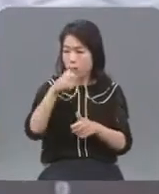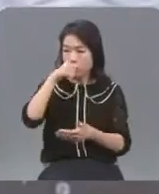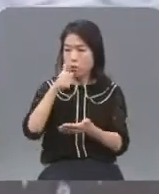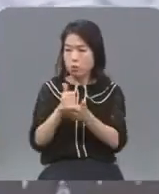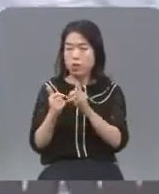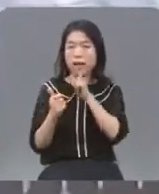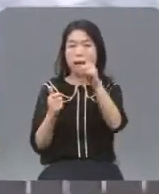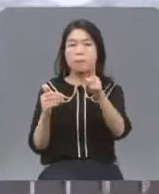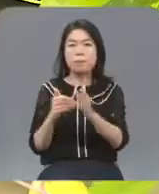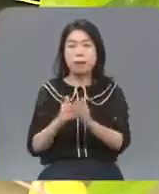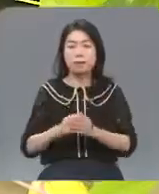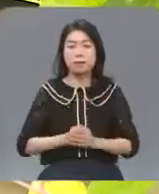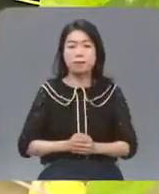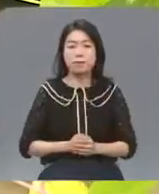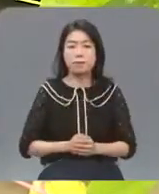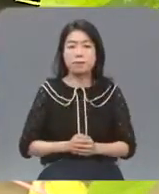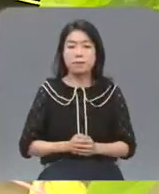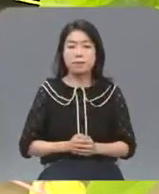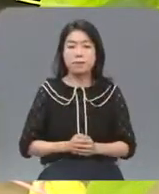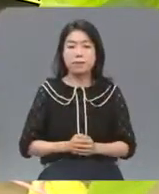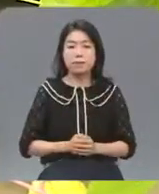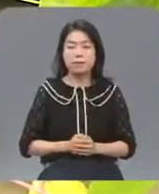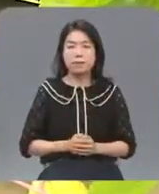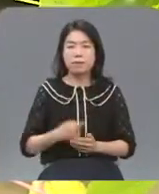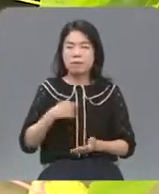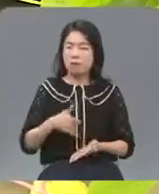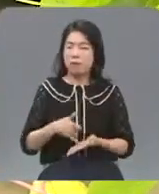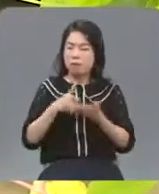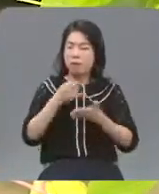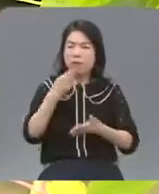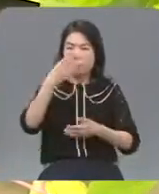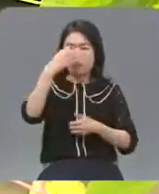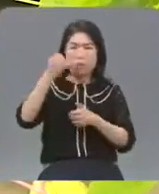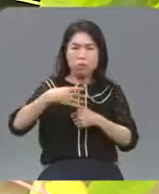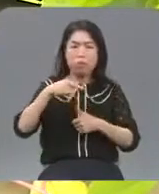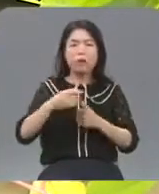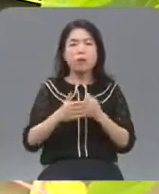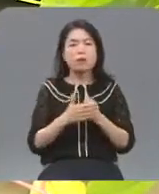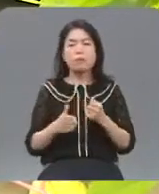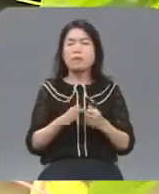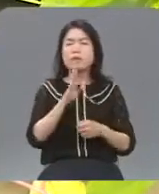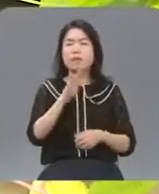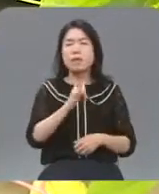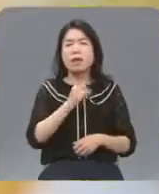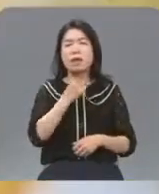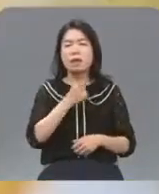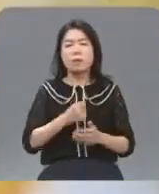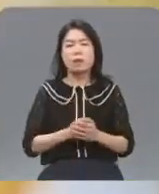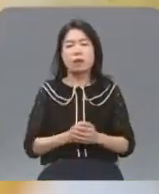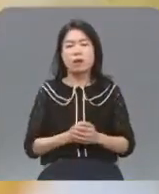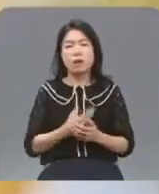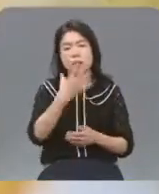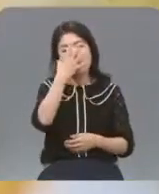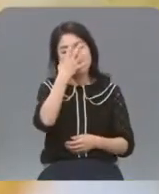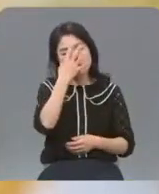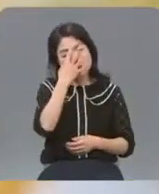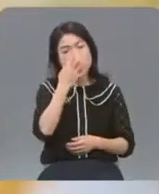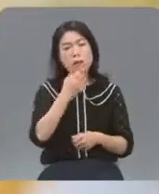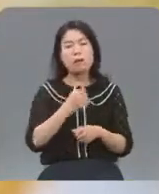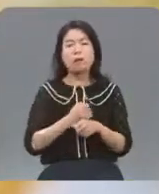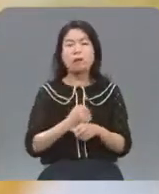입건했습니다 누나 친구 도 봤고 돼요 생각하니까 저어 초 스펙터 우울한 하면서